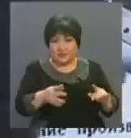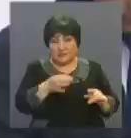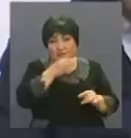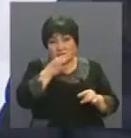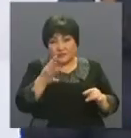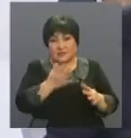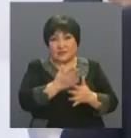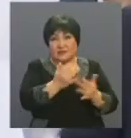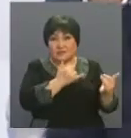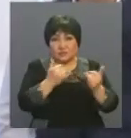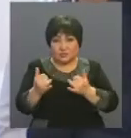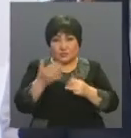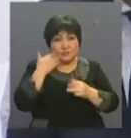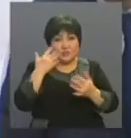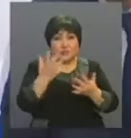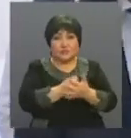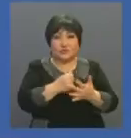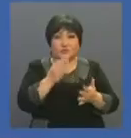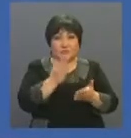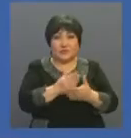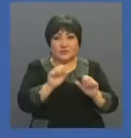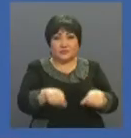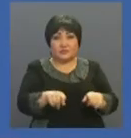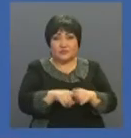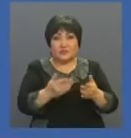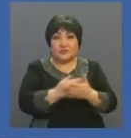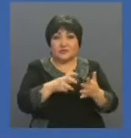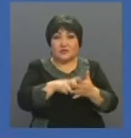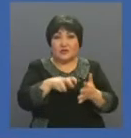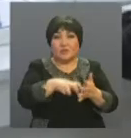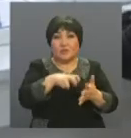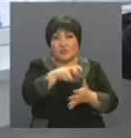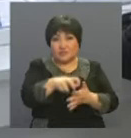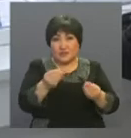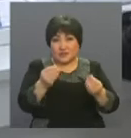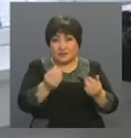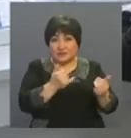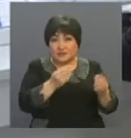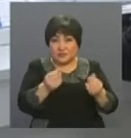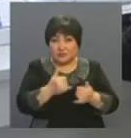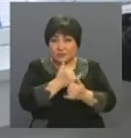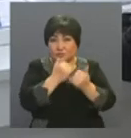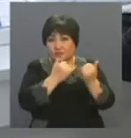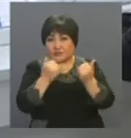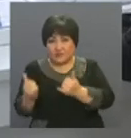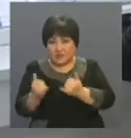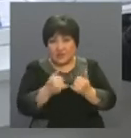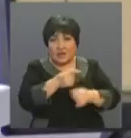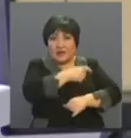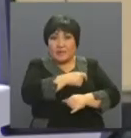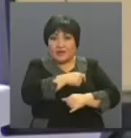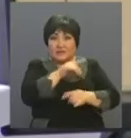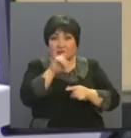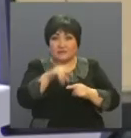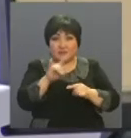алуға мүмкіндігі бар. Жаңартылған бөлімшелерде пошта және қаржы қызметтерін көрсету залы, операциялық терезелердің саны біршама